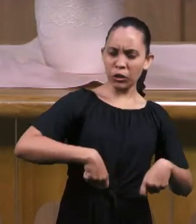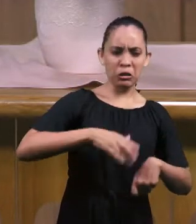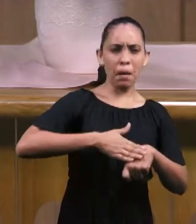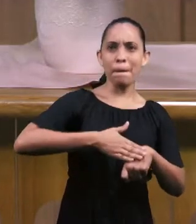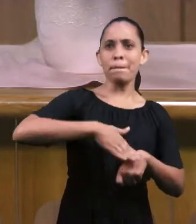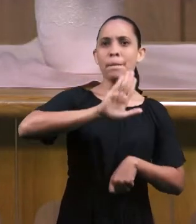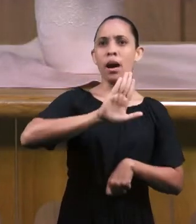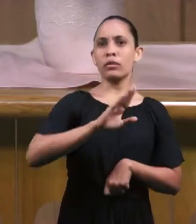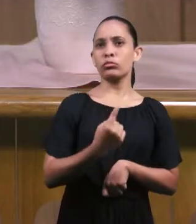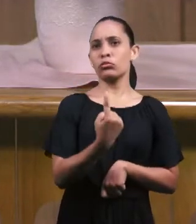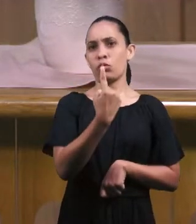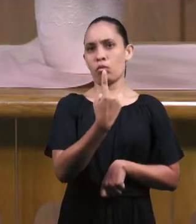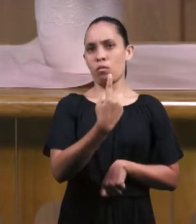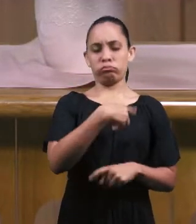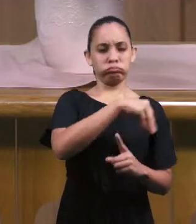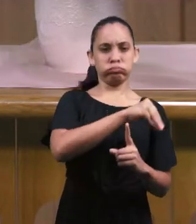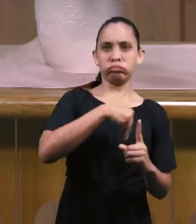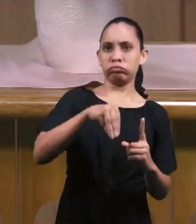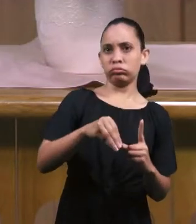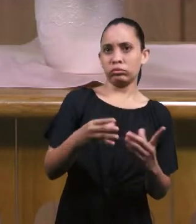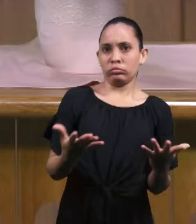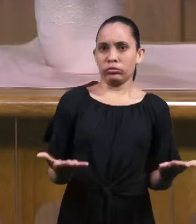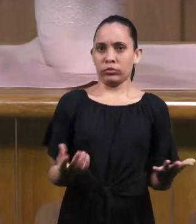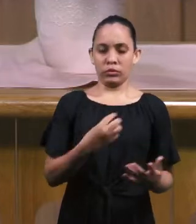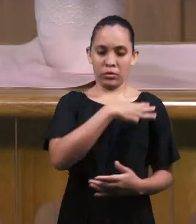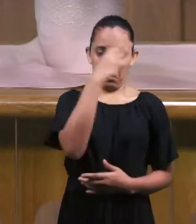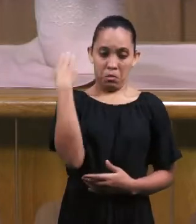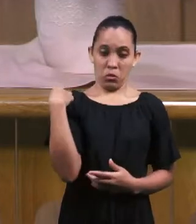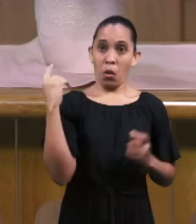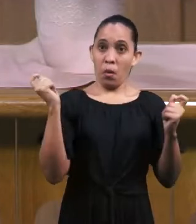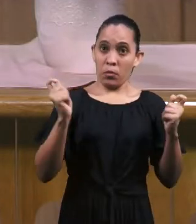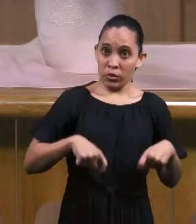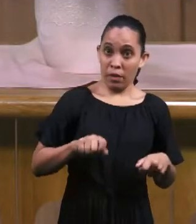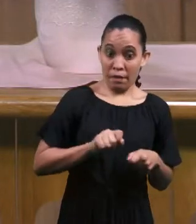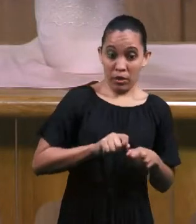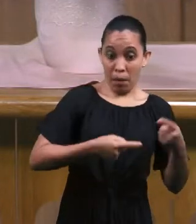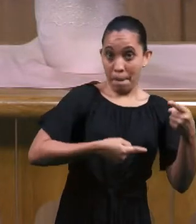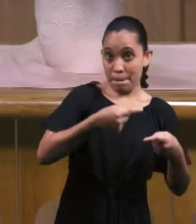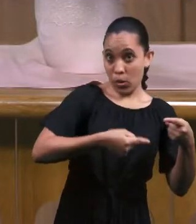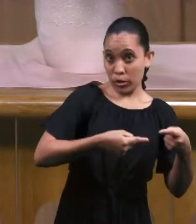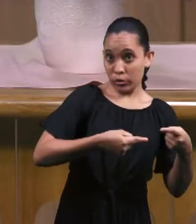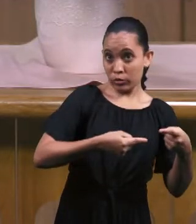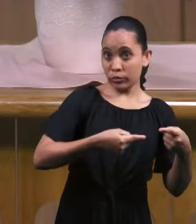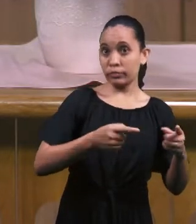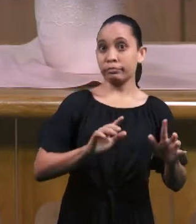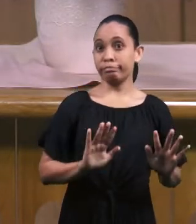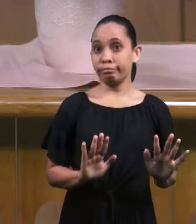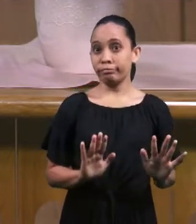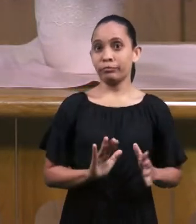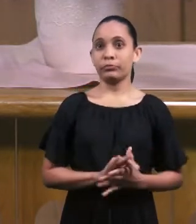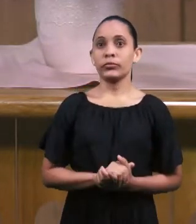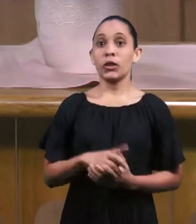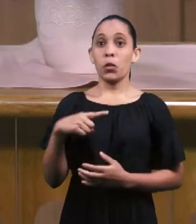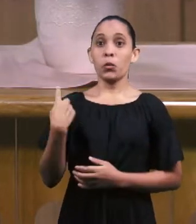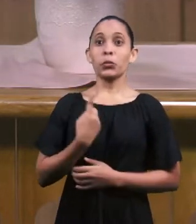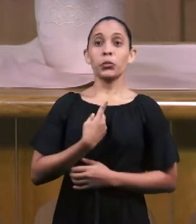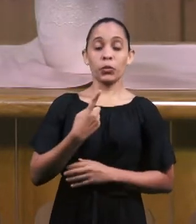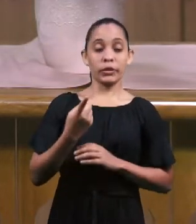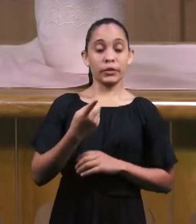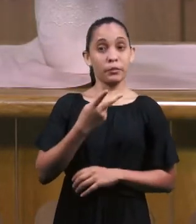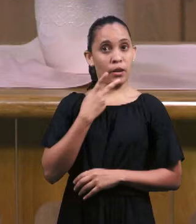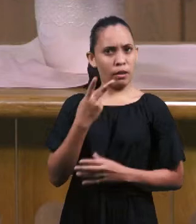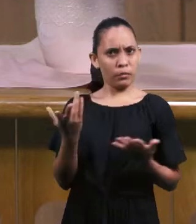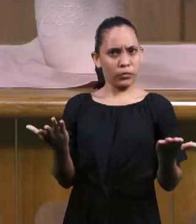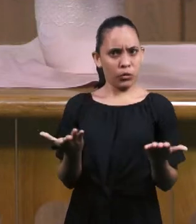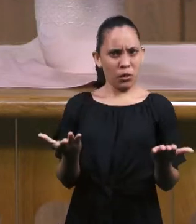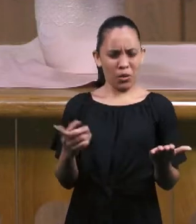pouvait avoir plus d'un médiateur. Et elle a fait ce qu'elle a pu faire. C'était dans sa portée politique. Quand nous parlons de cela, nous ne